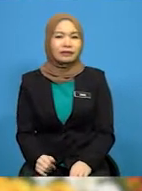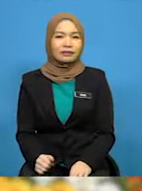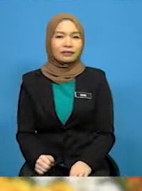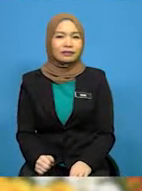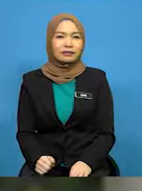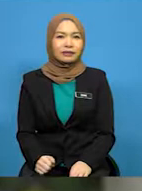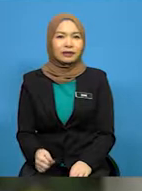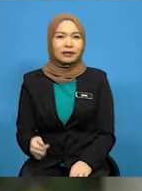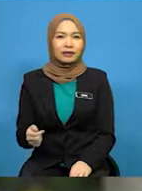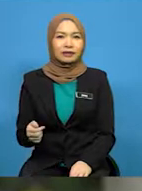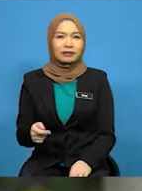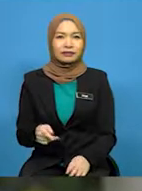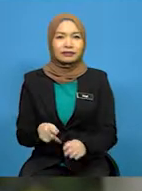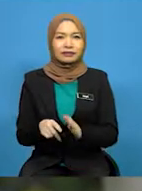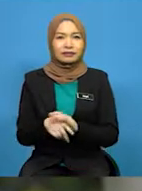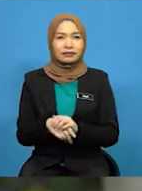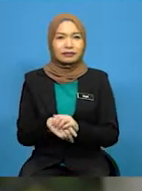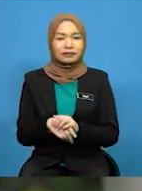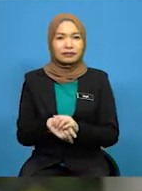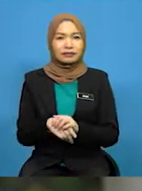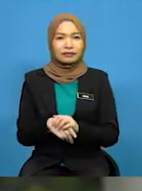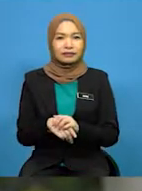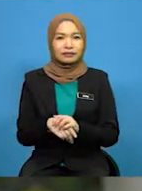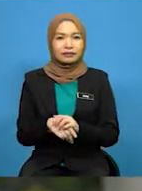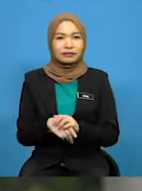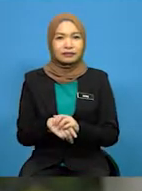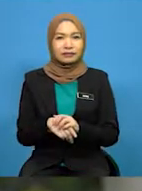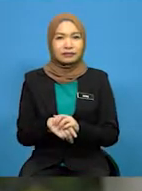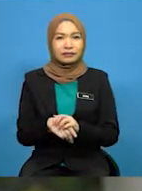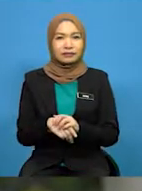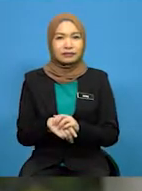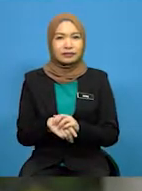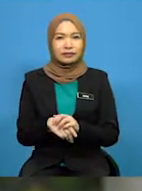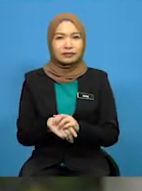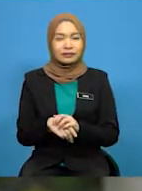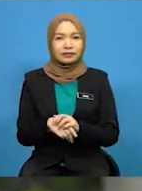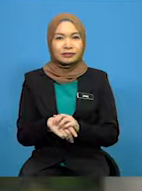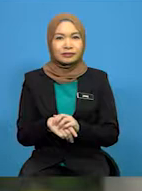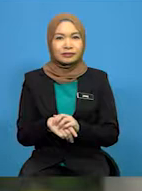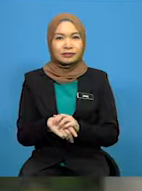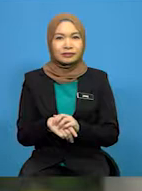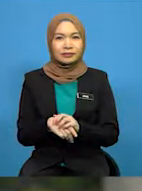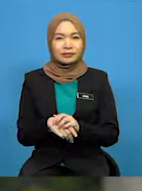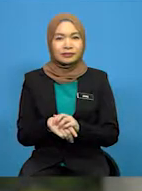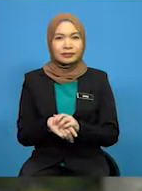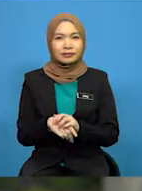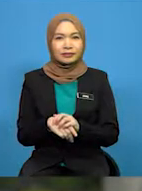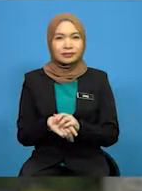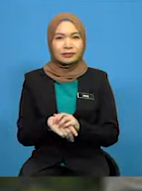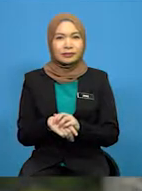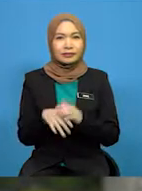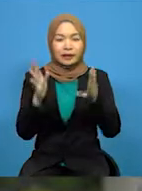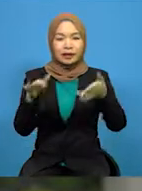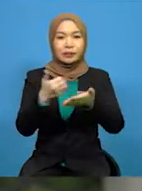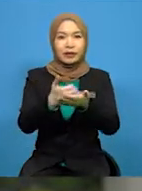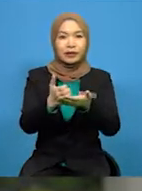empat sektor, terdapat beberapa empat pelaku ekonomi yang terlibat. Yang pertama, pelaku pertamanya